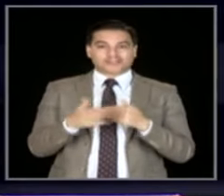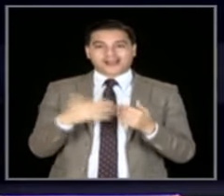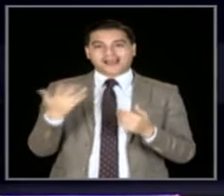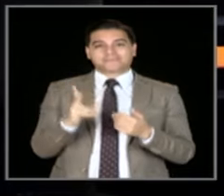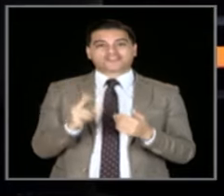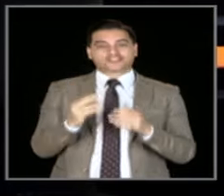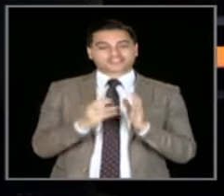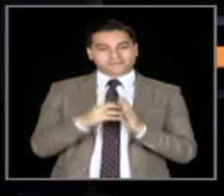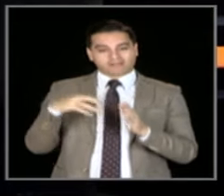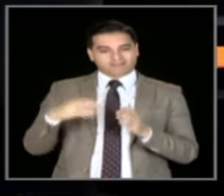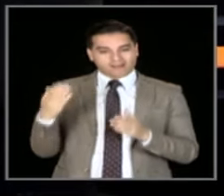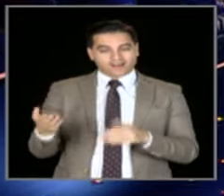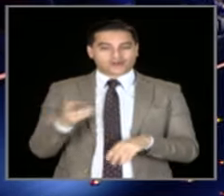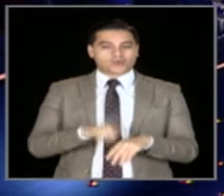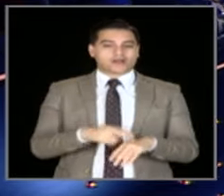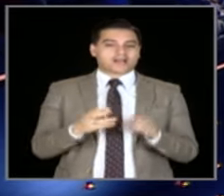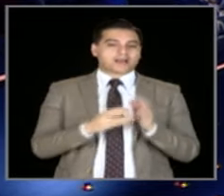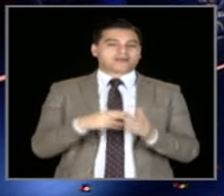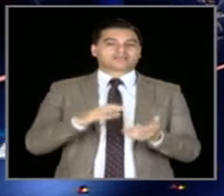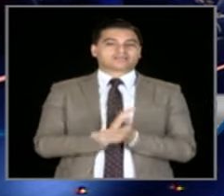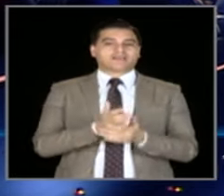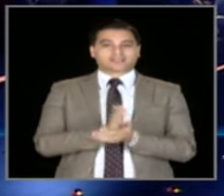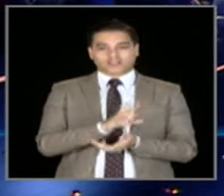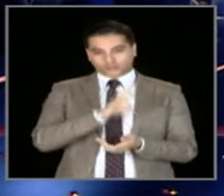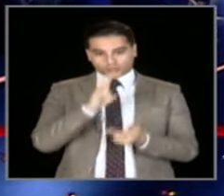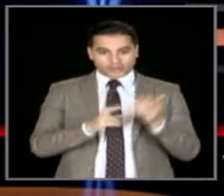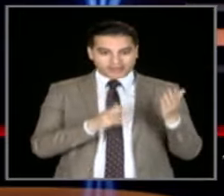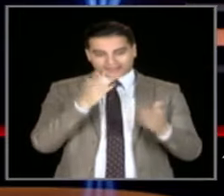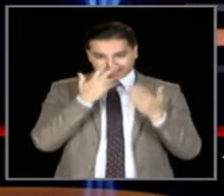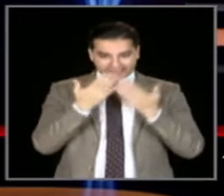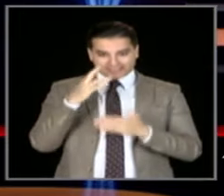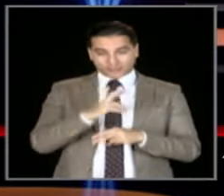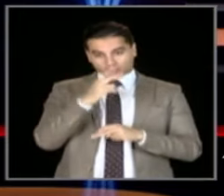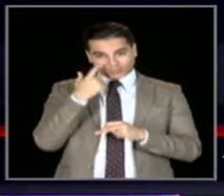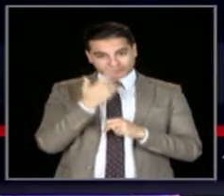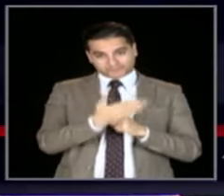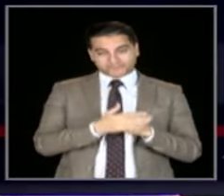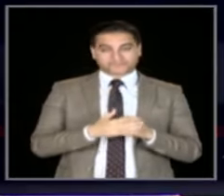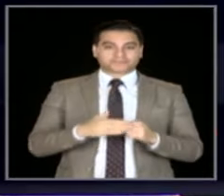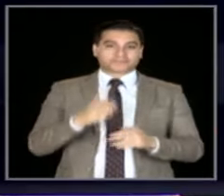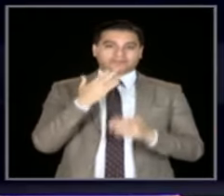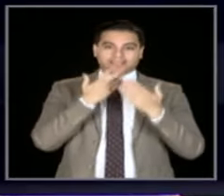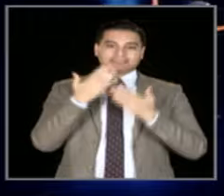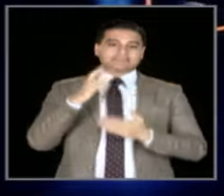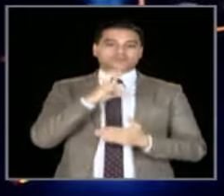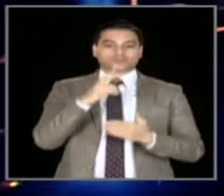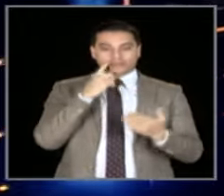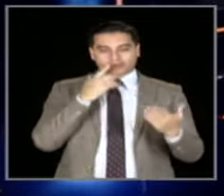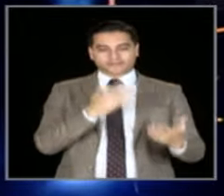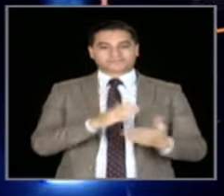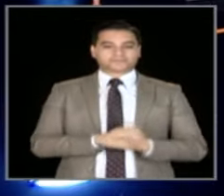20 جامعة القاهرة. جامعة طنطا، سؤال في التاريخ. تاريخ، والسؤال هو: